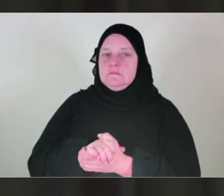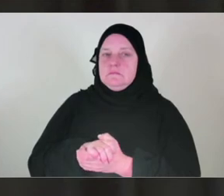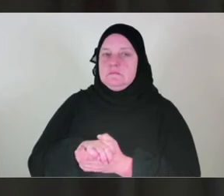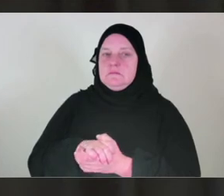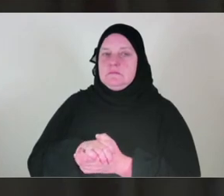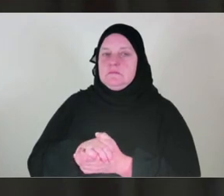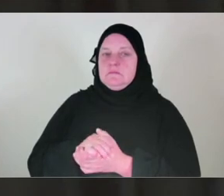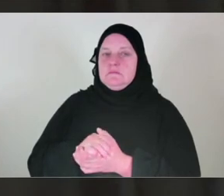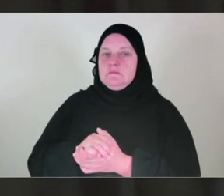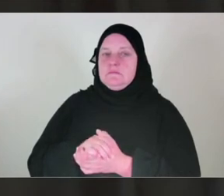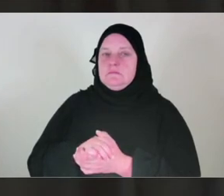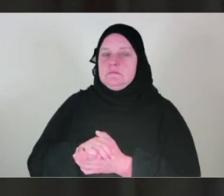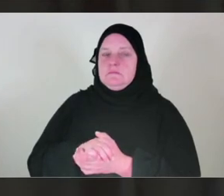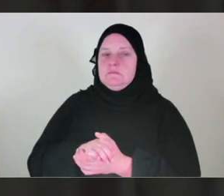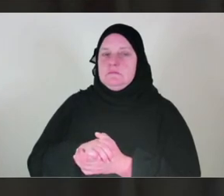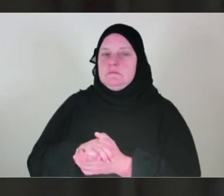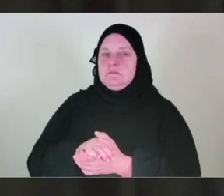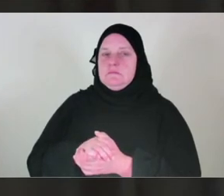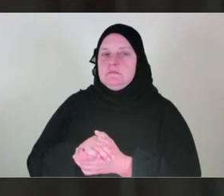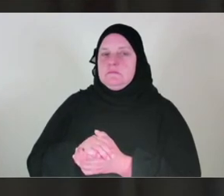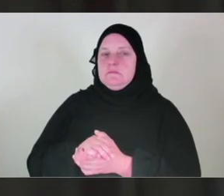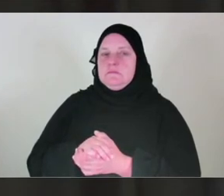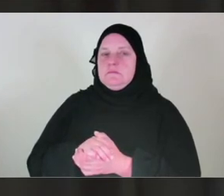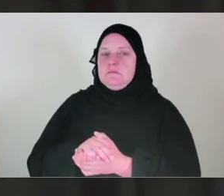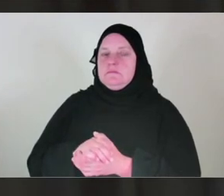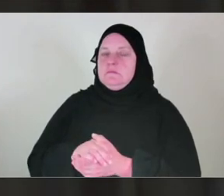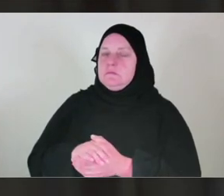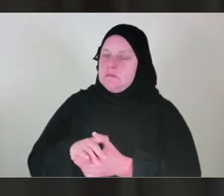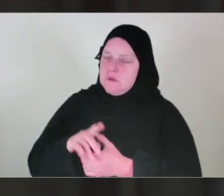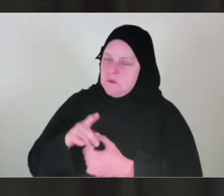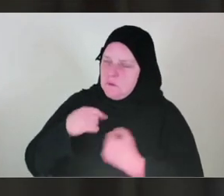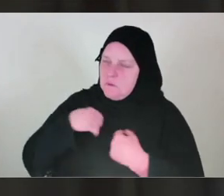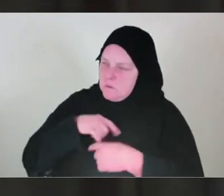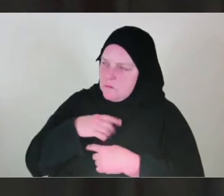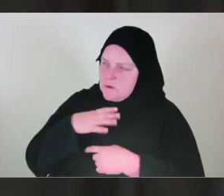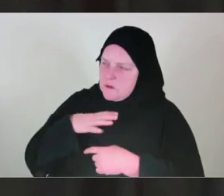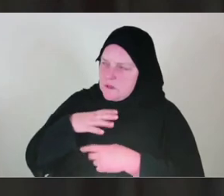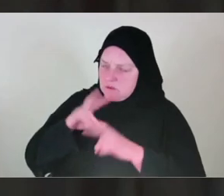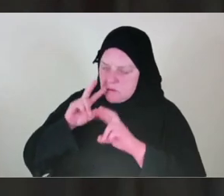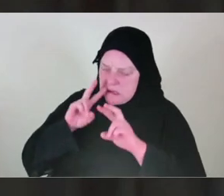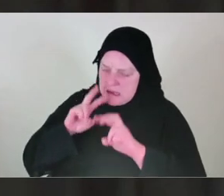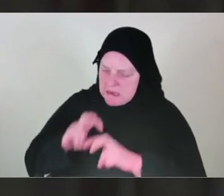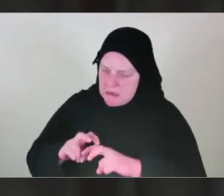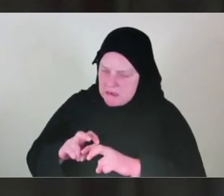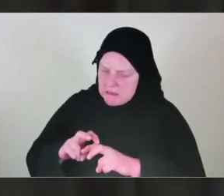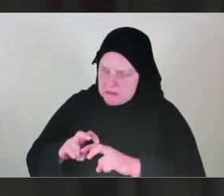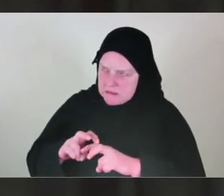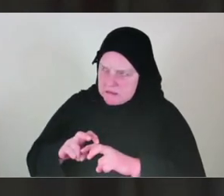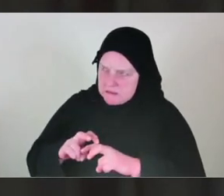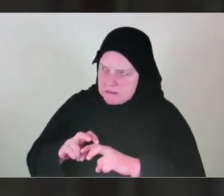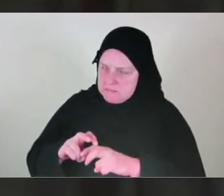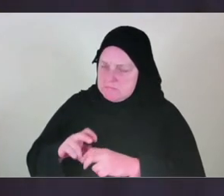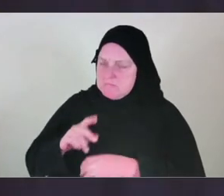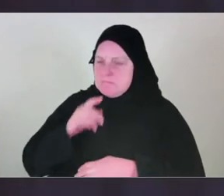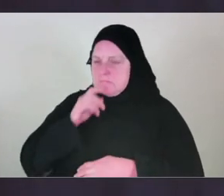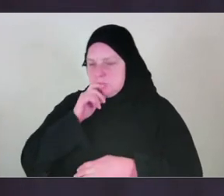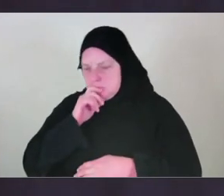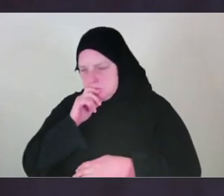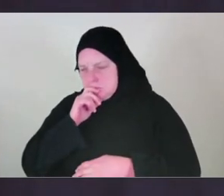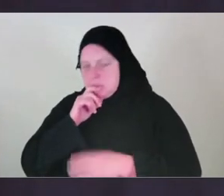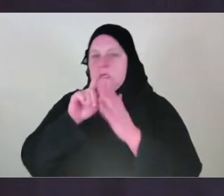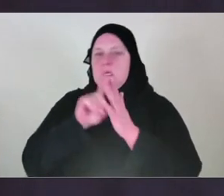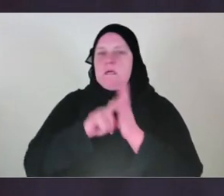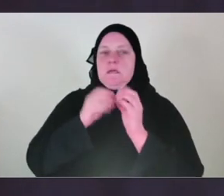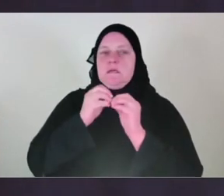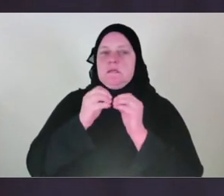وَاحِدَةً. He said, we need to analyze this. Why? Because Jibreel and Mikael are what? They're angels of Allah. They are